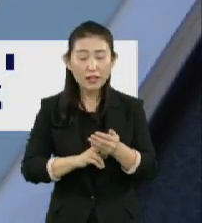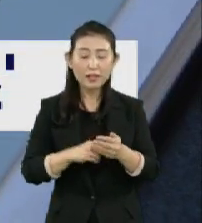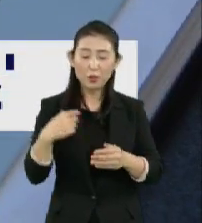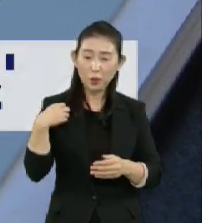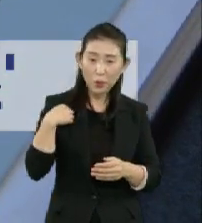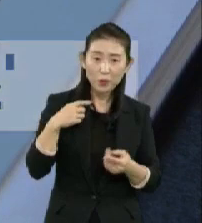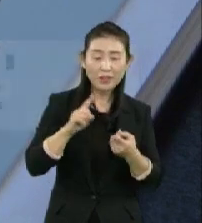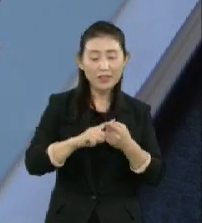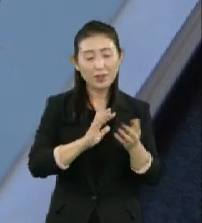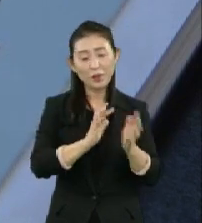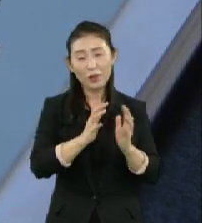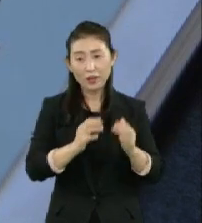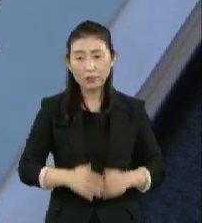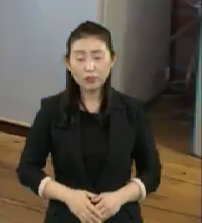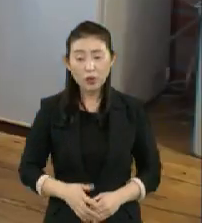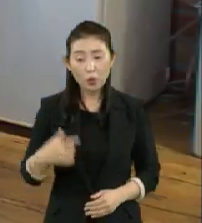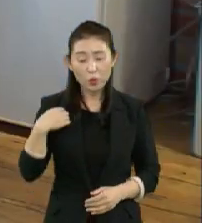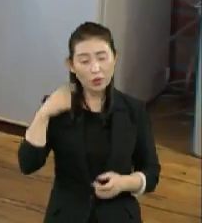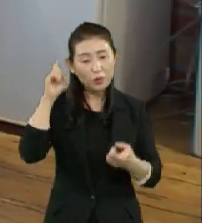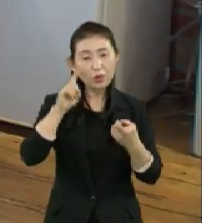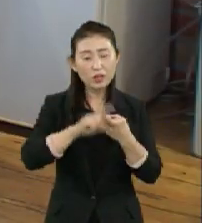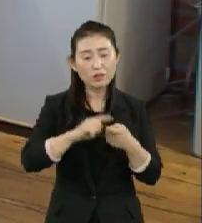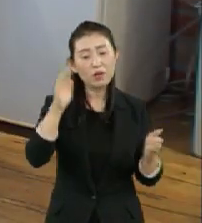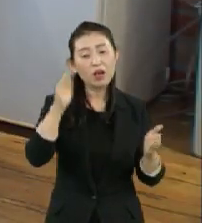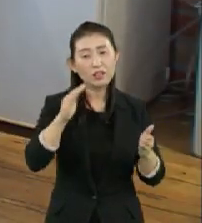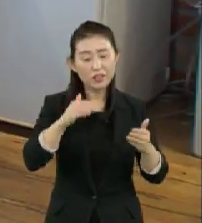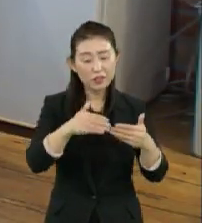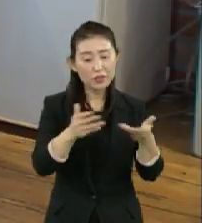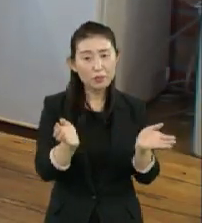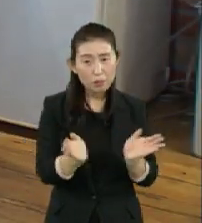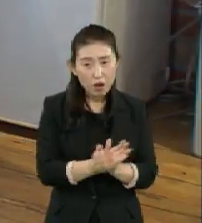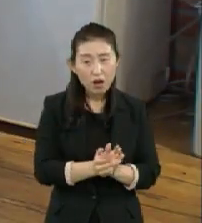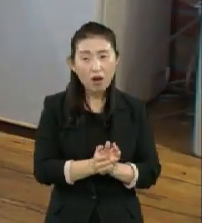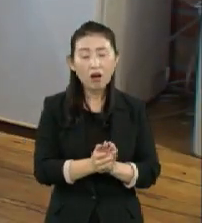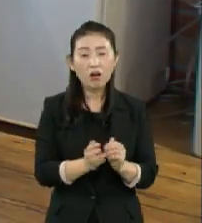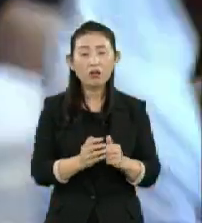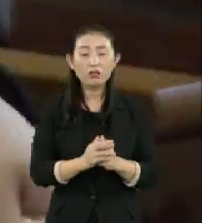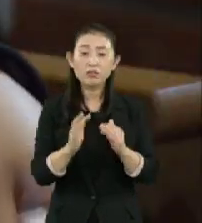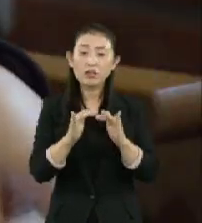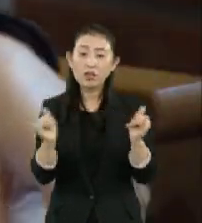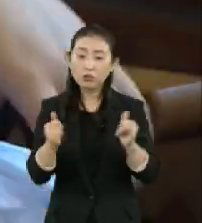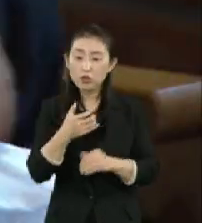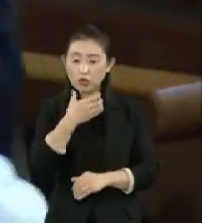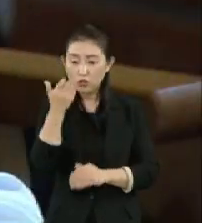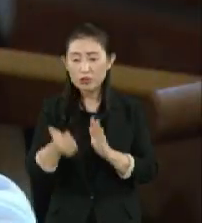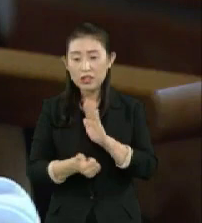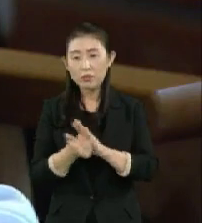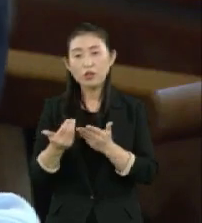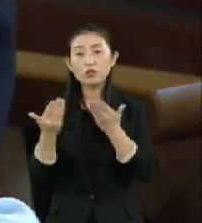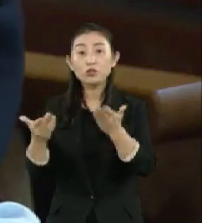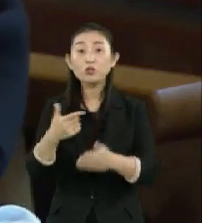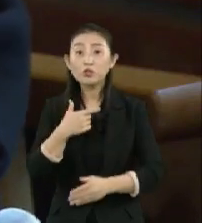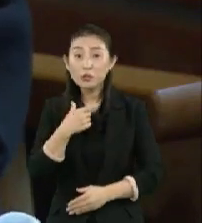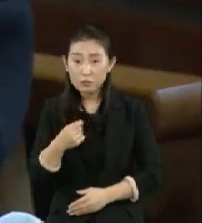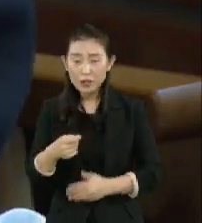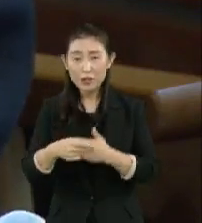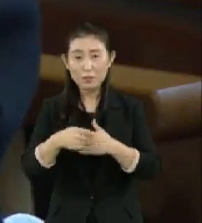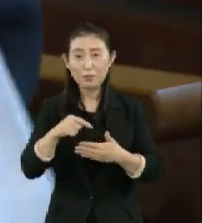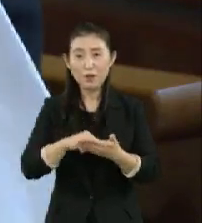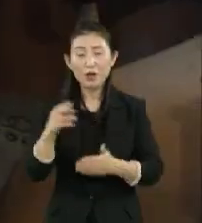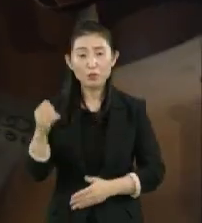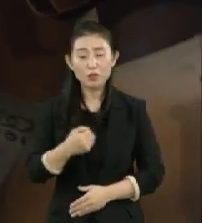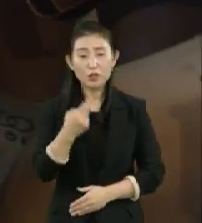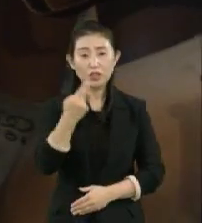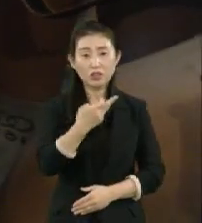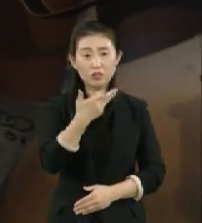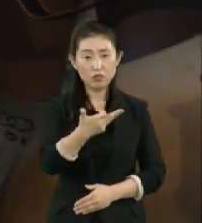한창입니다. 패션에 관심 있는 학생들이 의류라는 매체를 통해 사람들에게 꿈과 희망을 심어주고 싶다는 마음으로